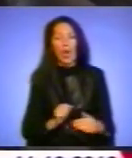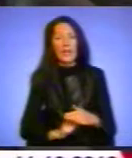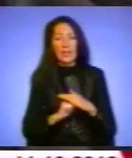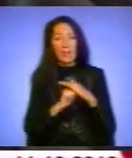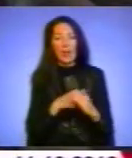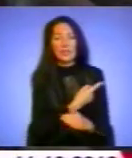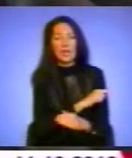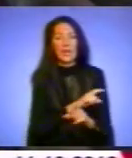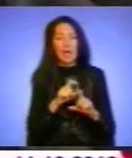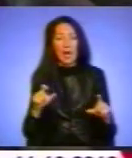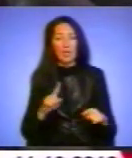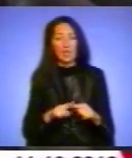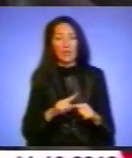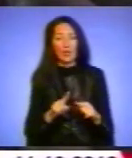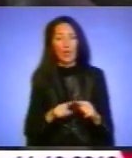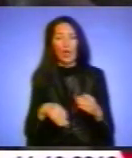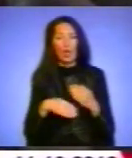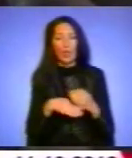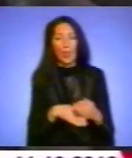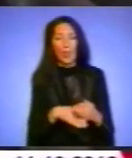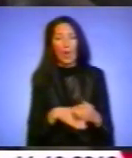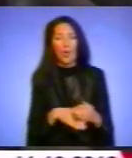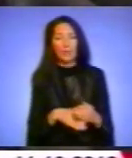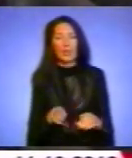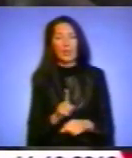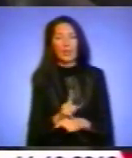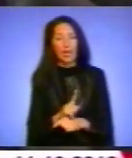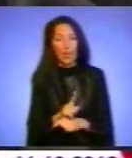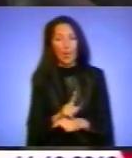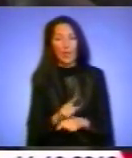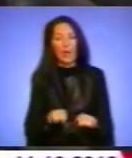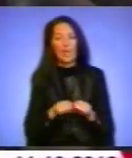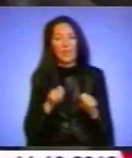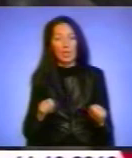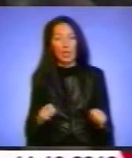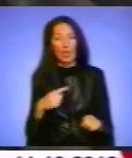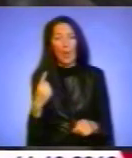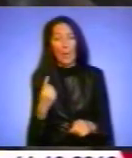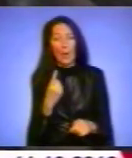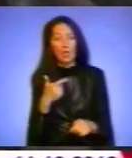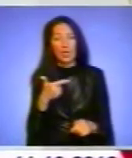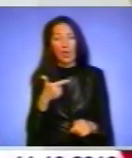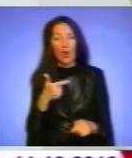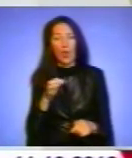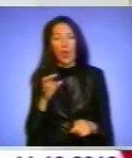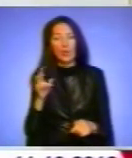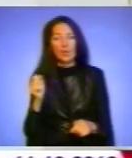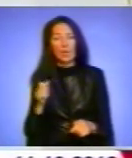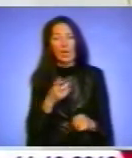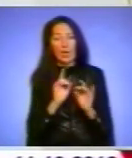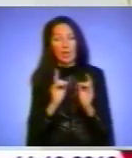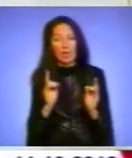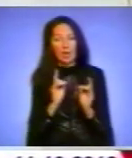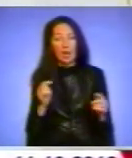лікарні швидкої допомоги Тернополя відкрито перші хоспісні ліжка. Згідно з